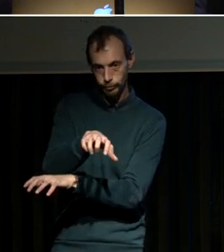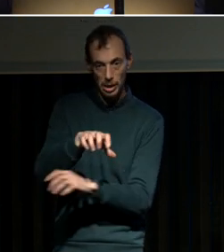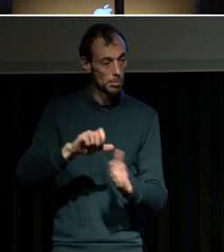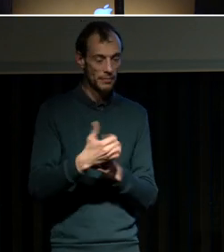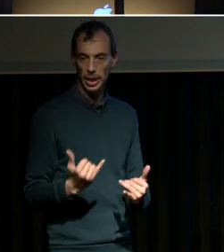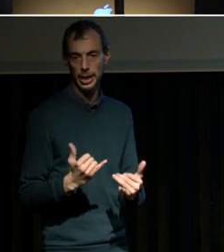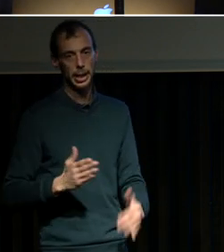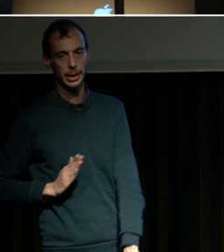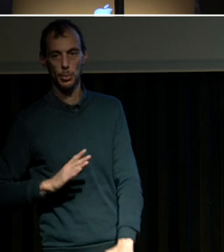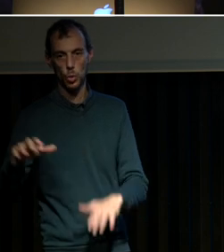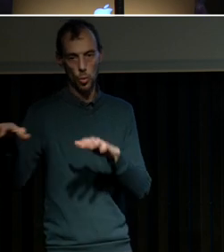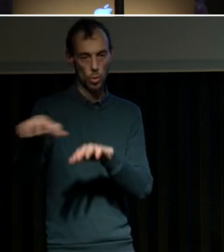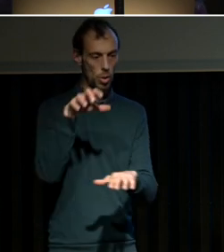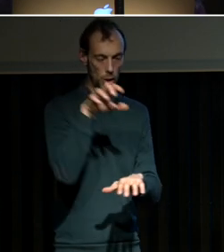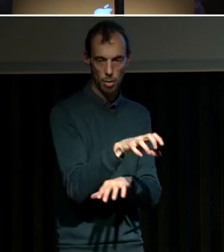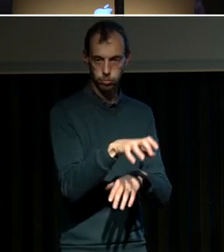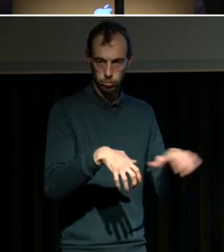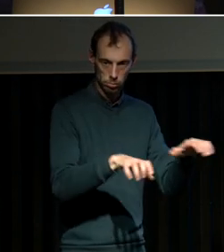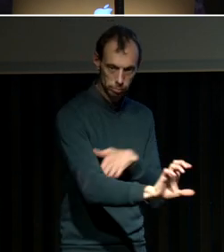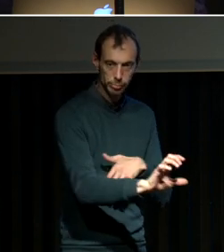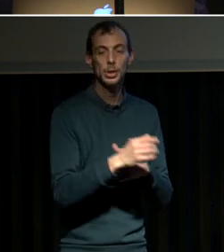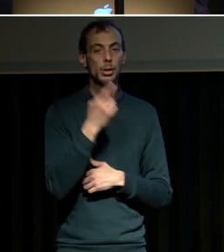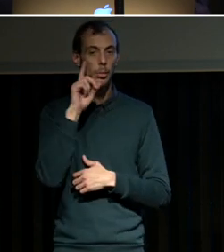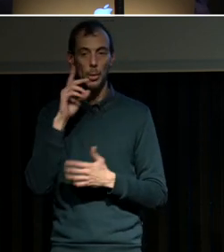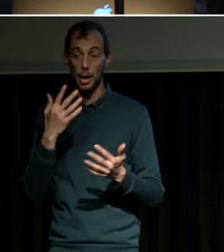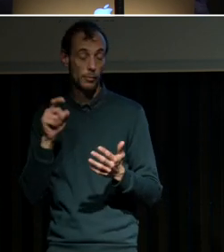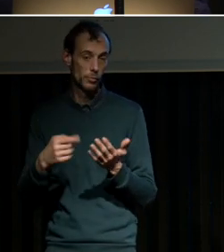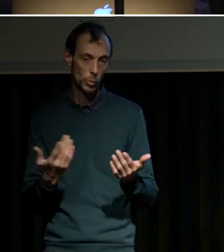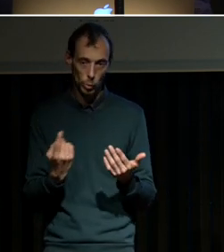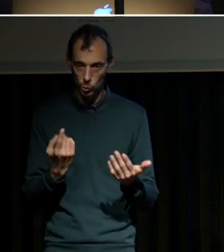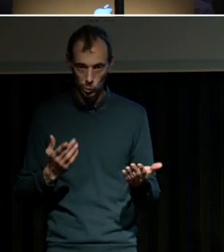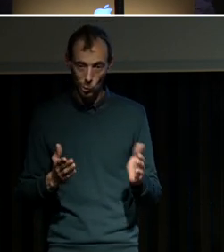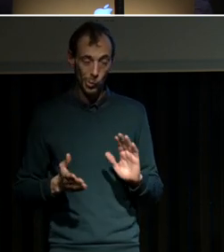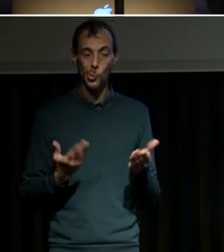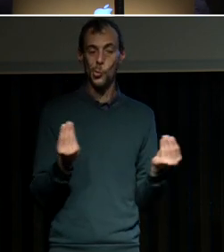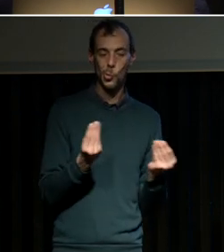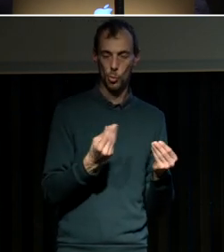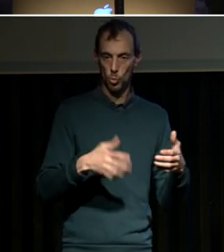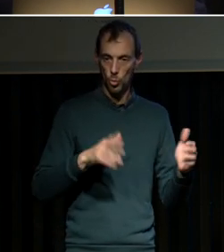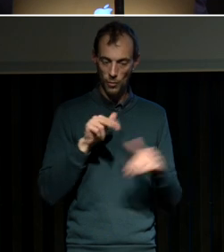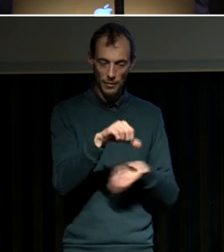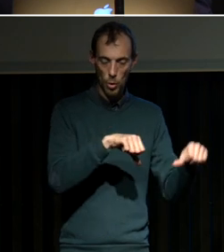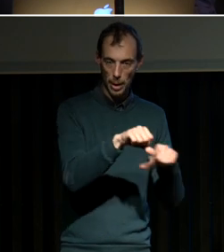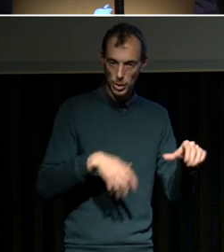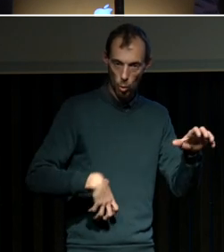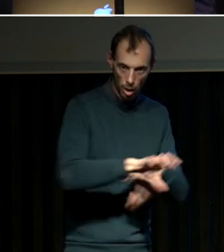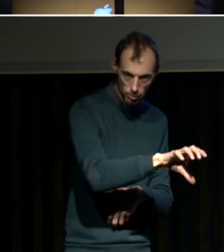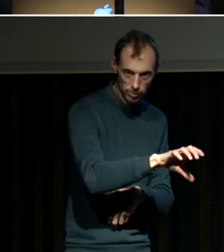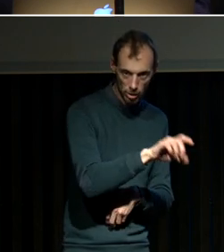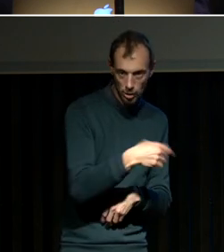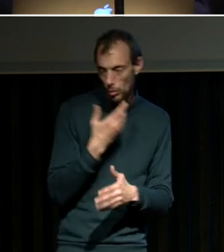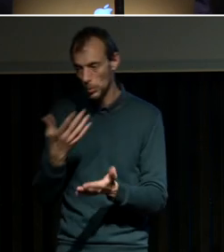greffés très près du centre préleveur pour limiter la durée d'ischémie, comme ce sont des organes à risque. Et donc, ça a permis d'augmenter ce programme